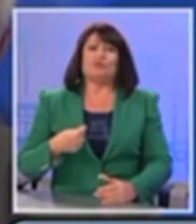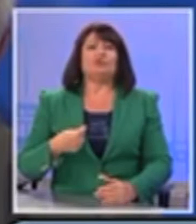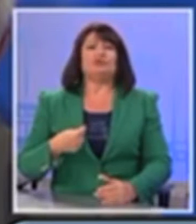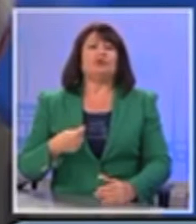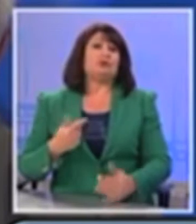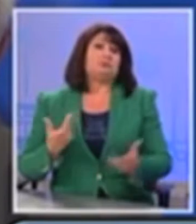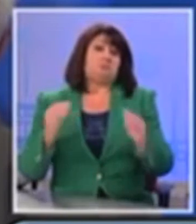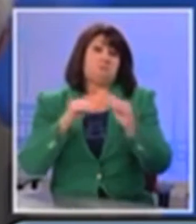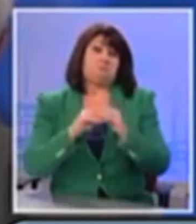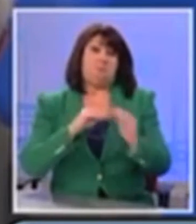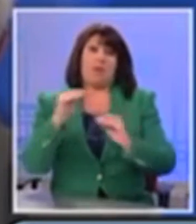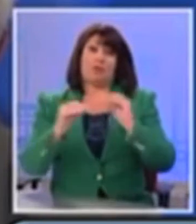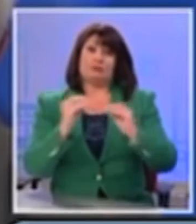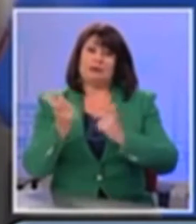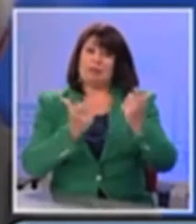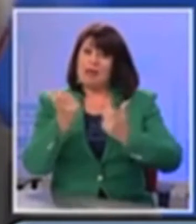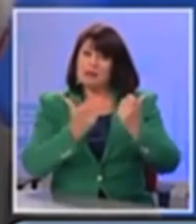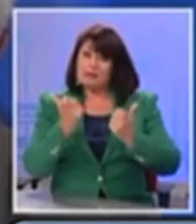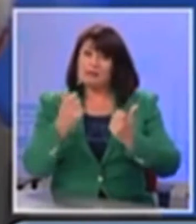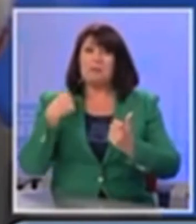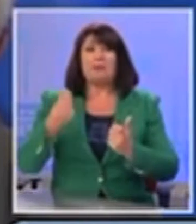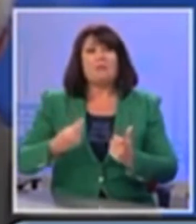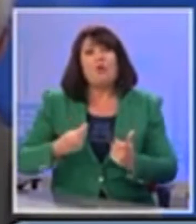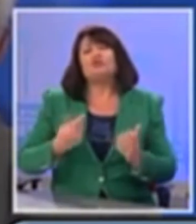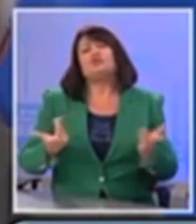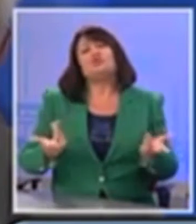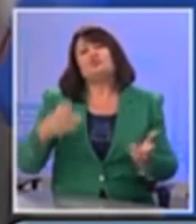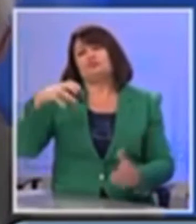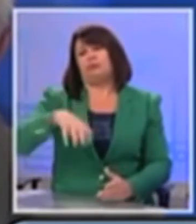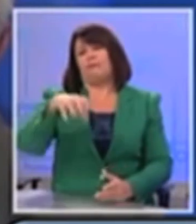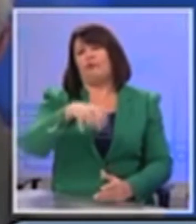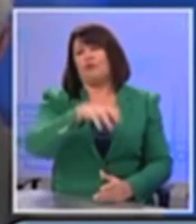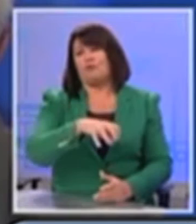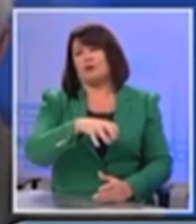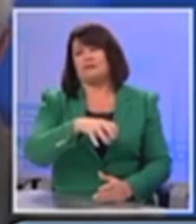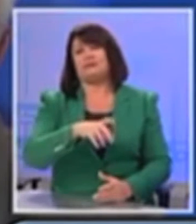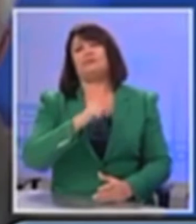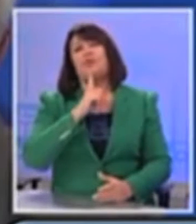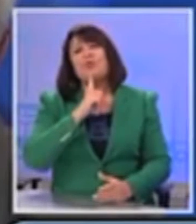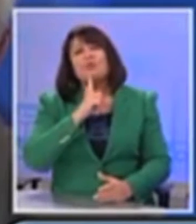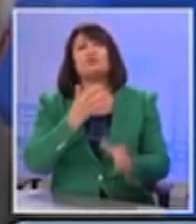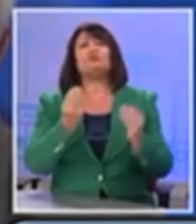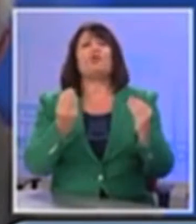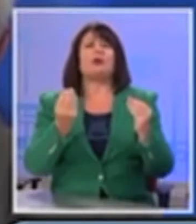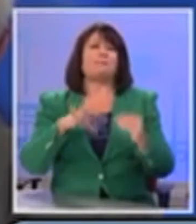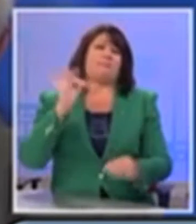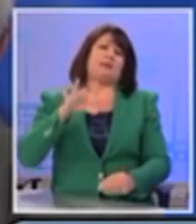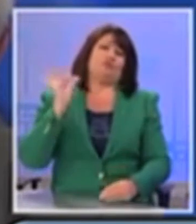privés dans toute une série de cas. Il faut, je termine en disant